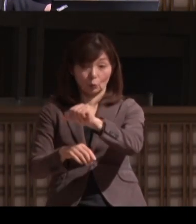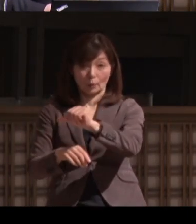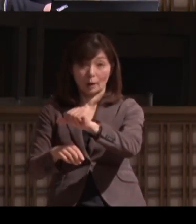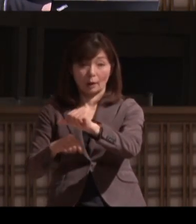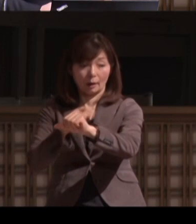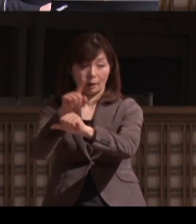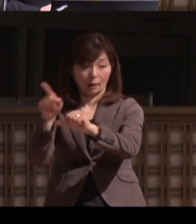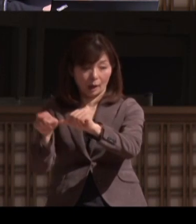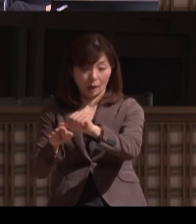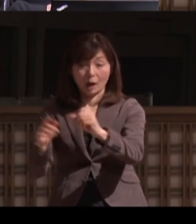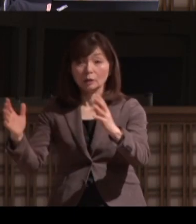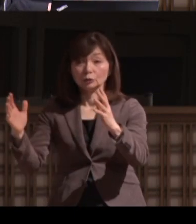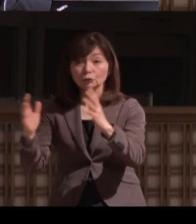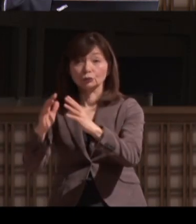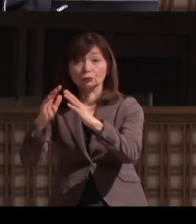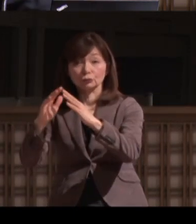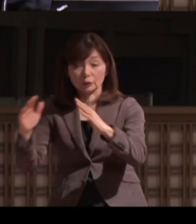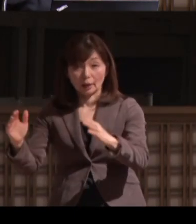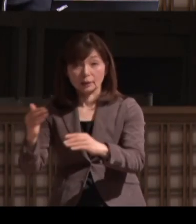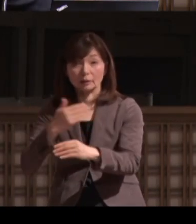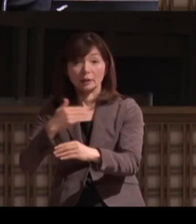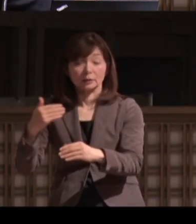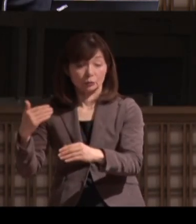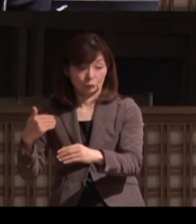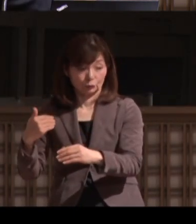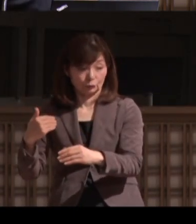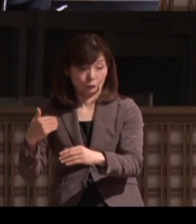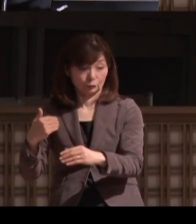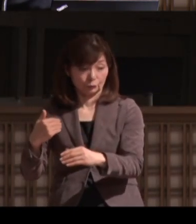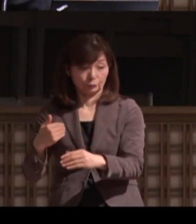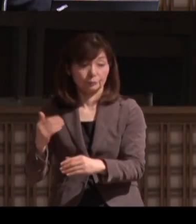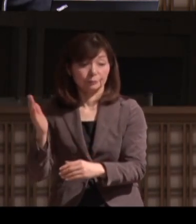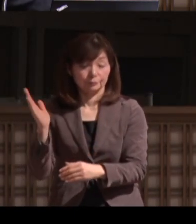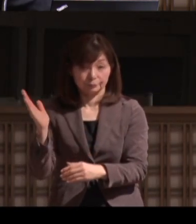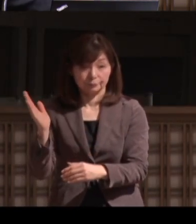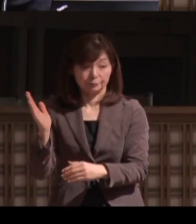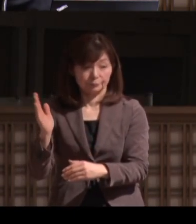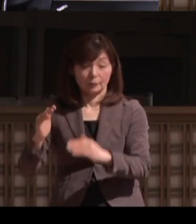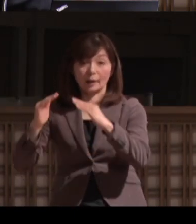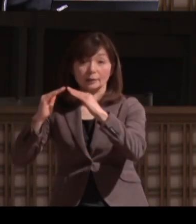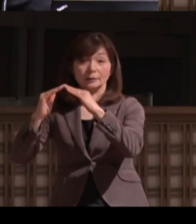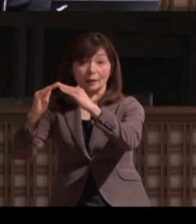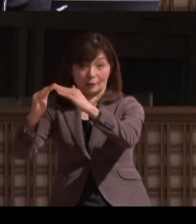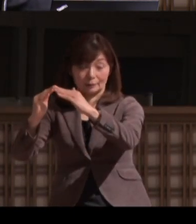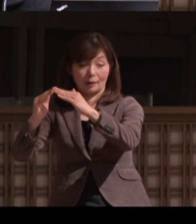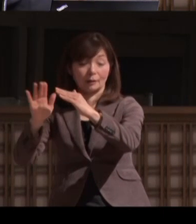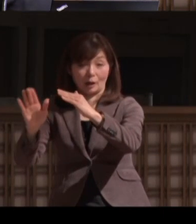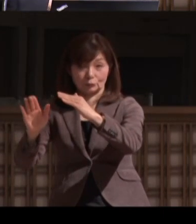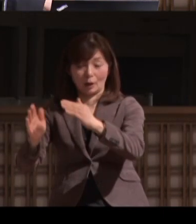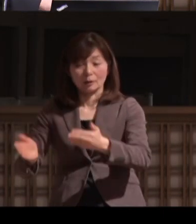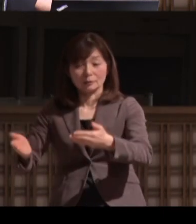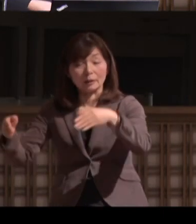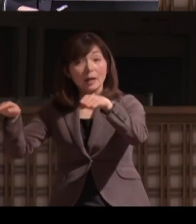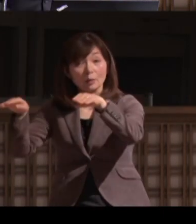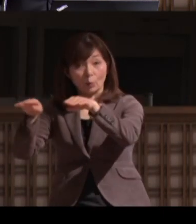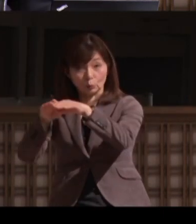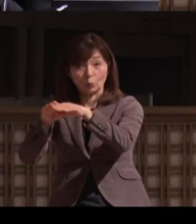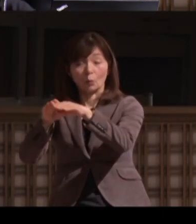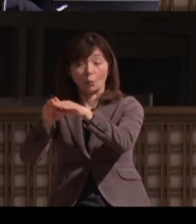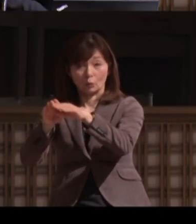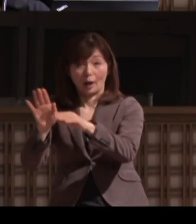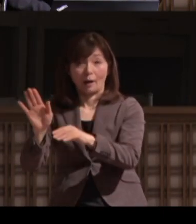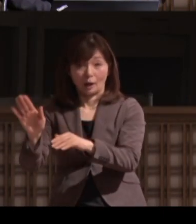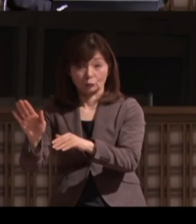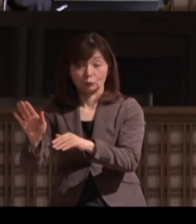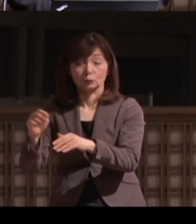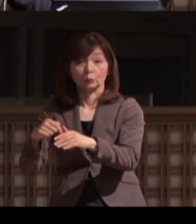のま機能があるですねこういうこれは模しですけど館が存在していると建物が存在しているということです